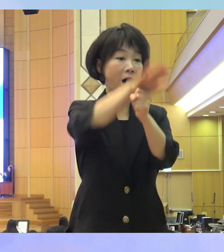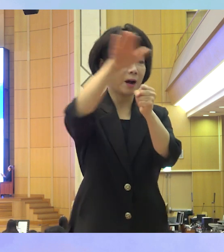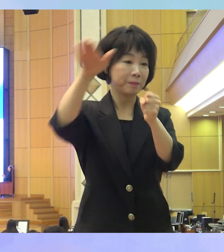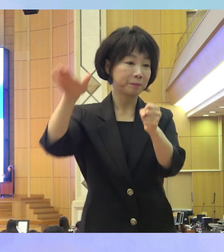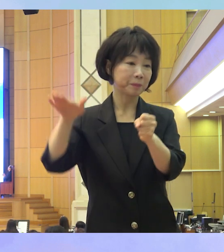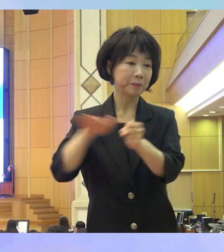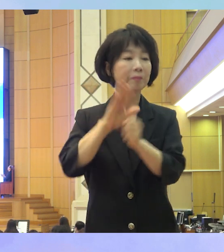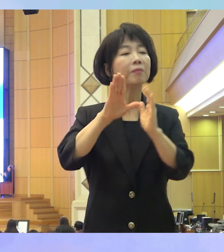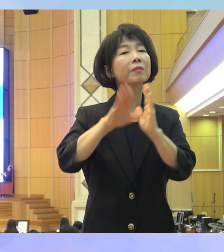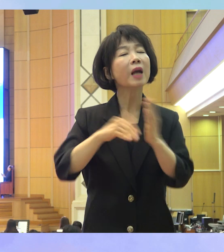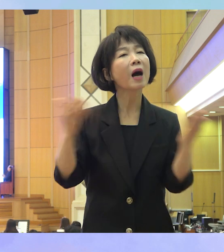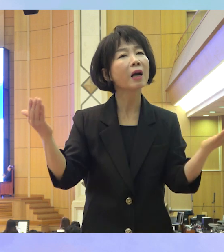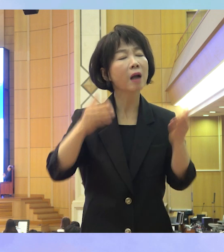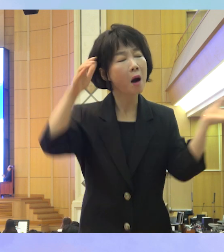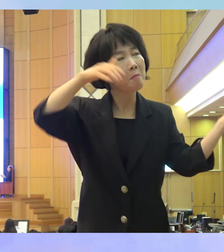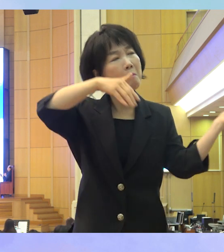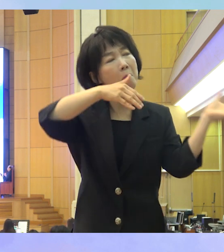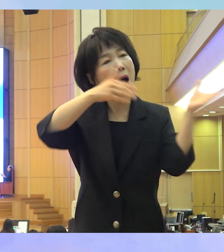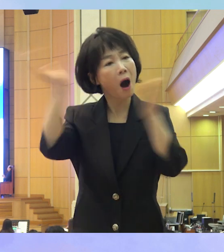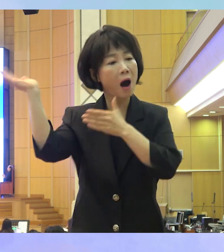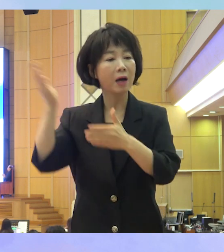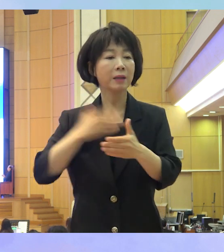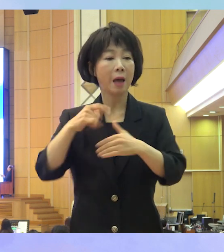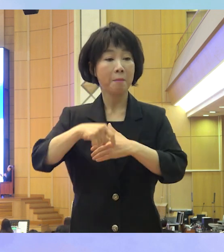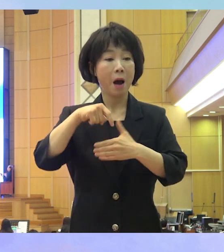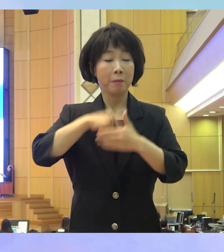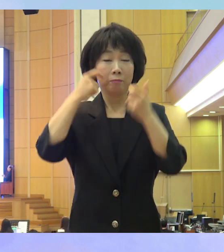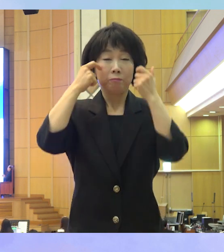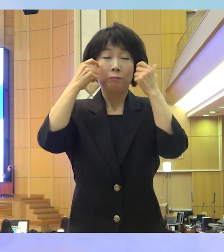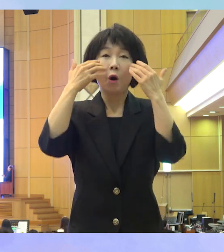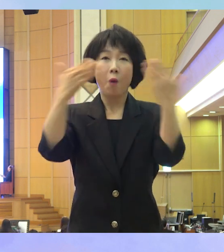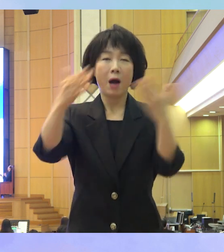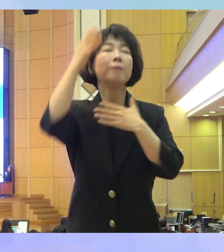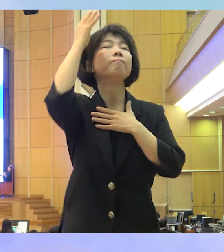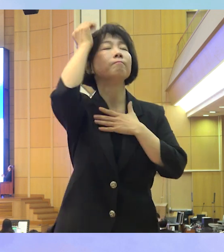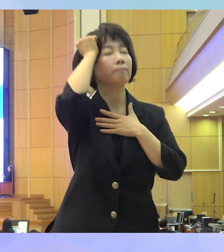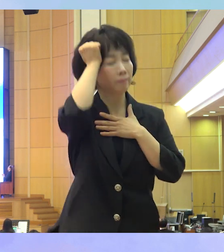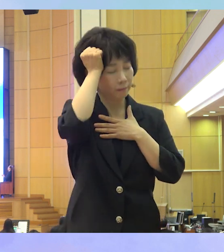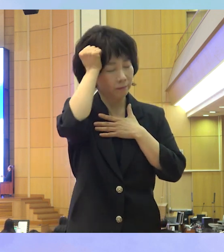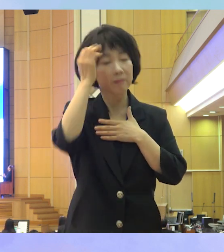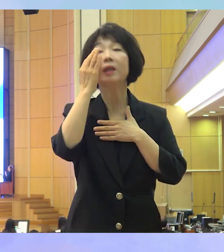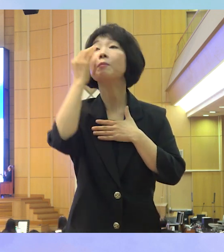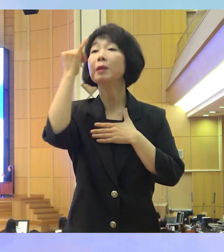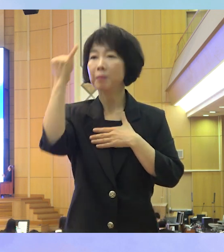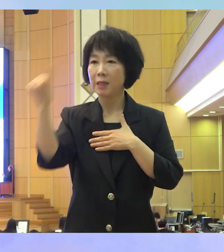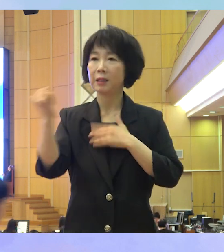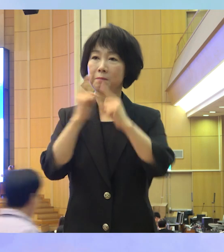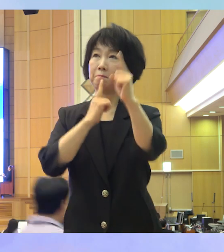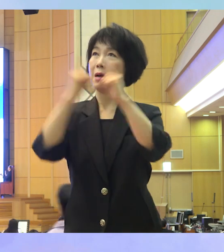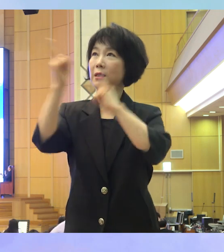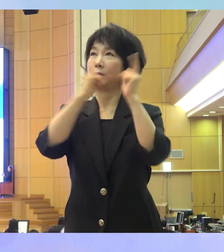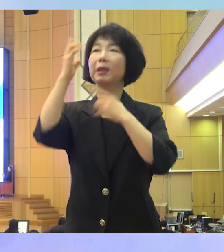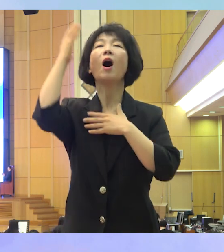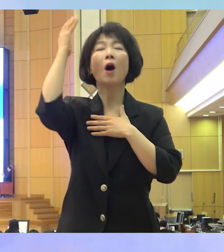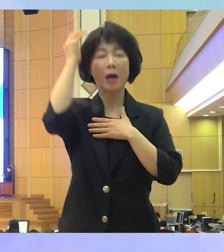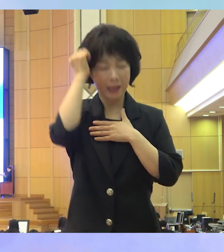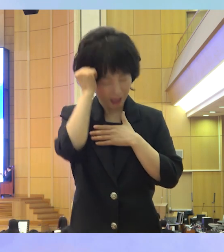사랑합니다. 그때 일은 지나고 나의 눈에 화나고 어머님의 말씀